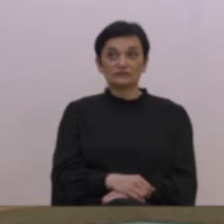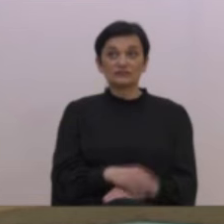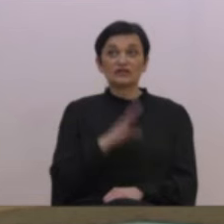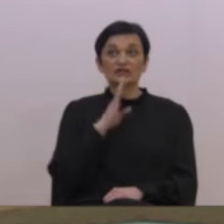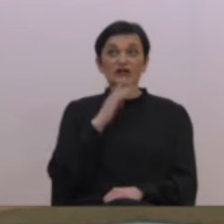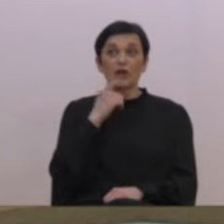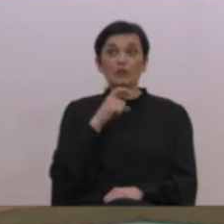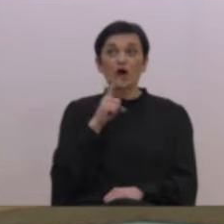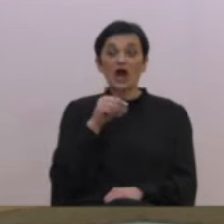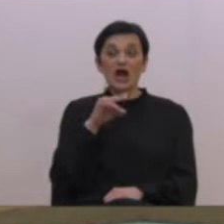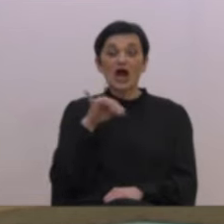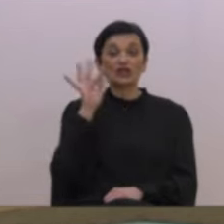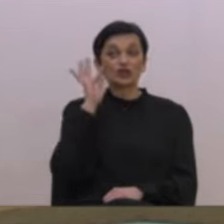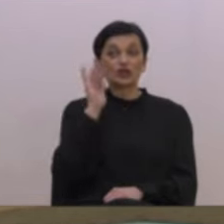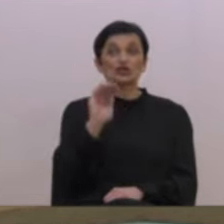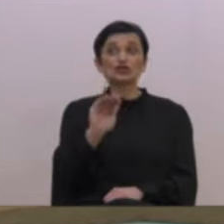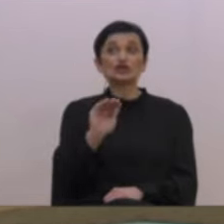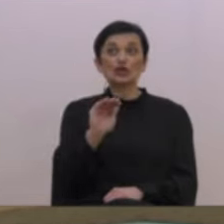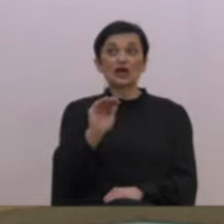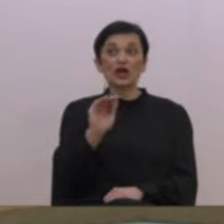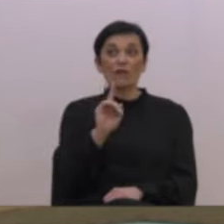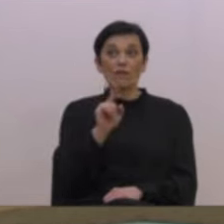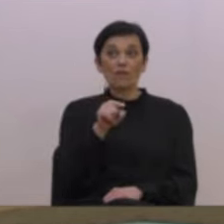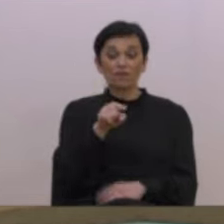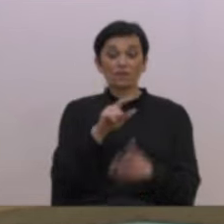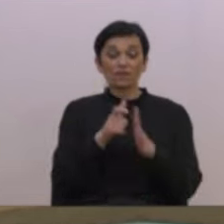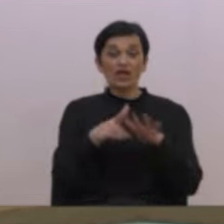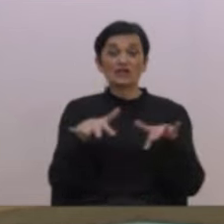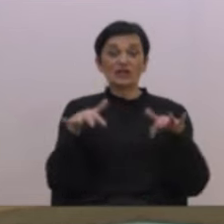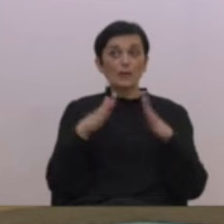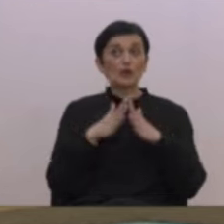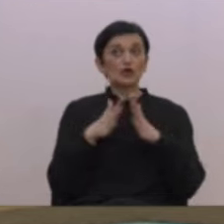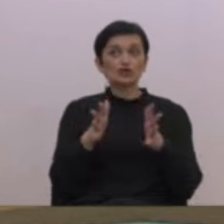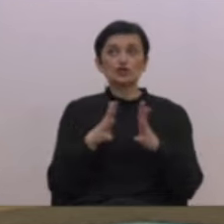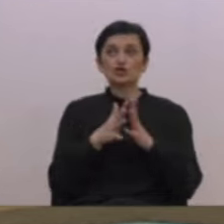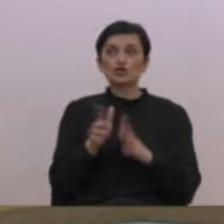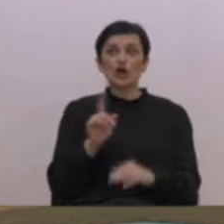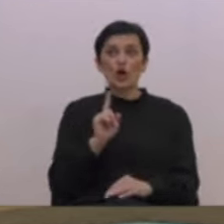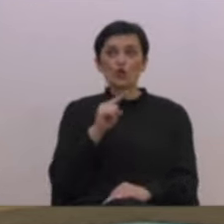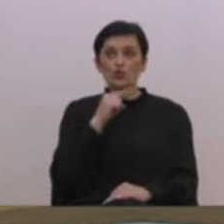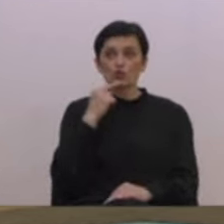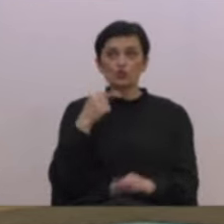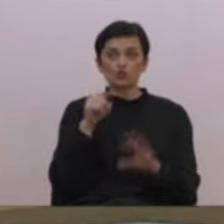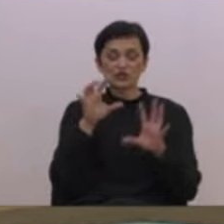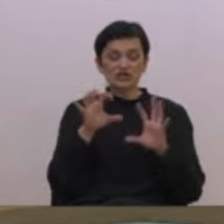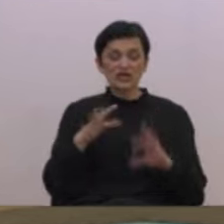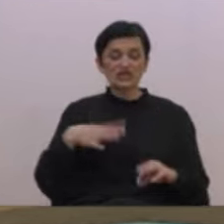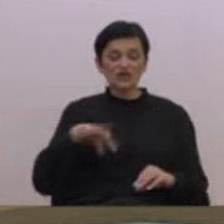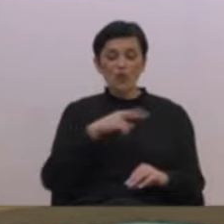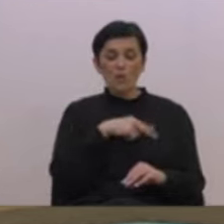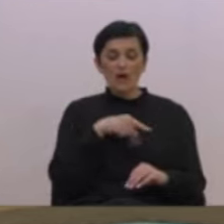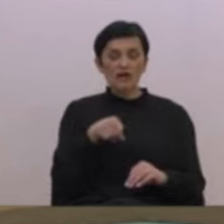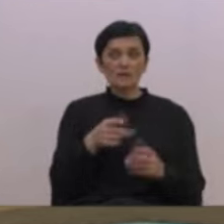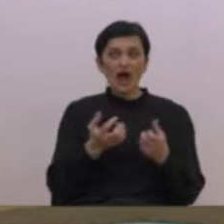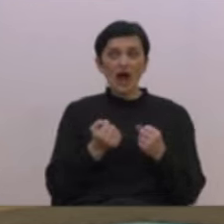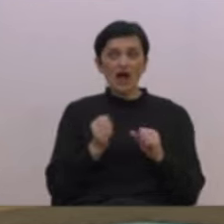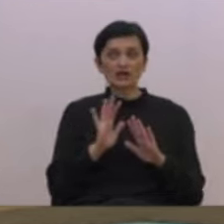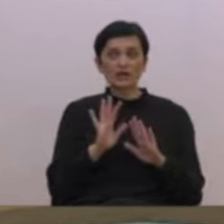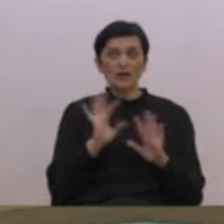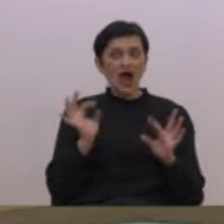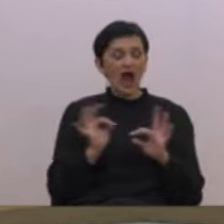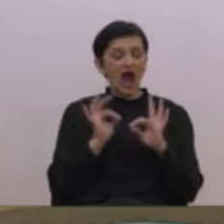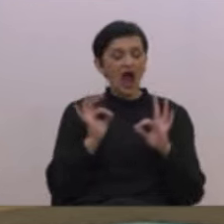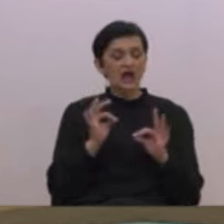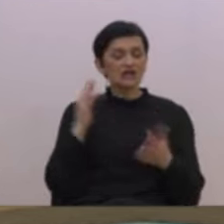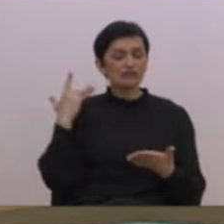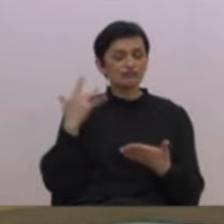გაბატონ ხატე, მაინც შეგახსენებთ, რომ ამ დარბაზ შეურაცხყოფას ნუ მეაყენ და არა რუსულ კანონს საქართველოს პარლამენტი არ იღებს. არც არავის